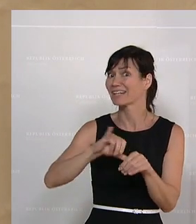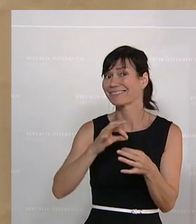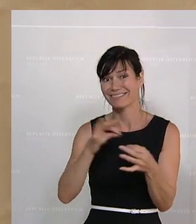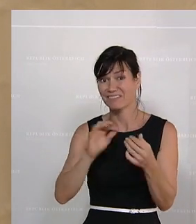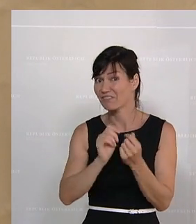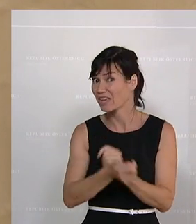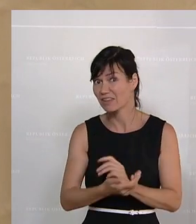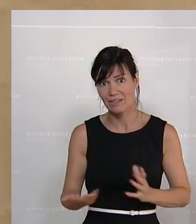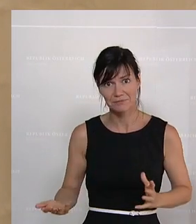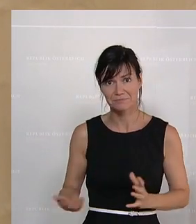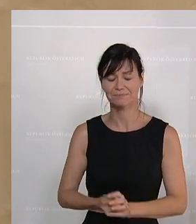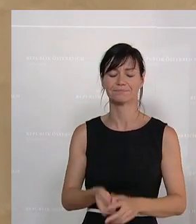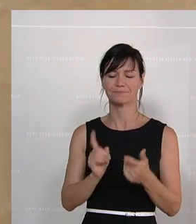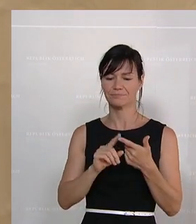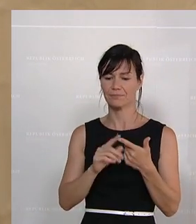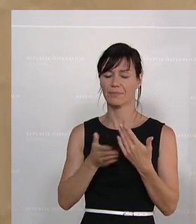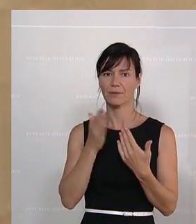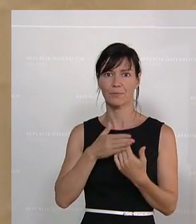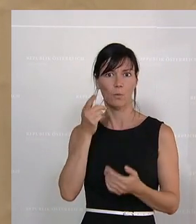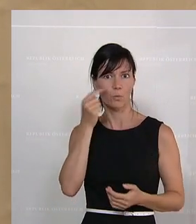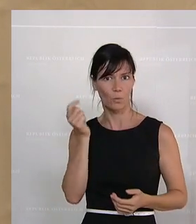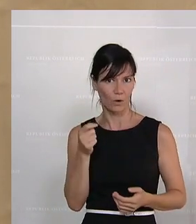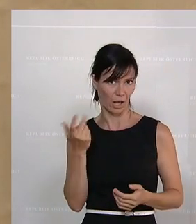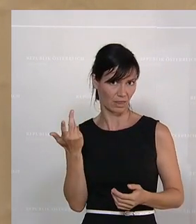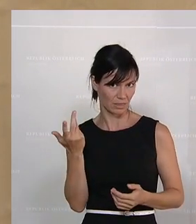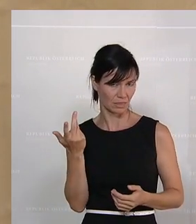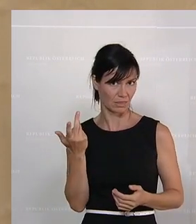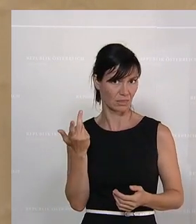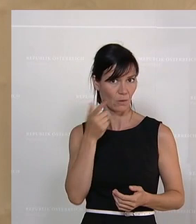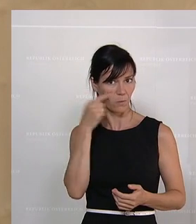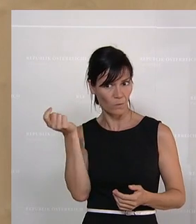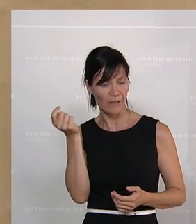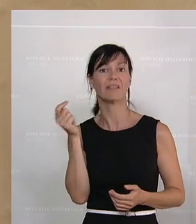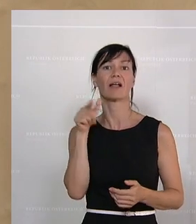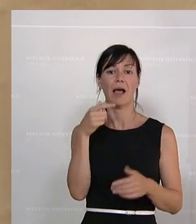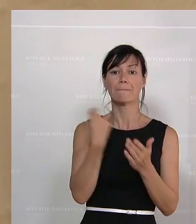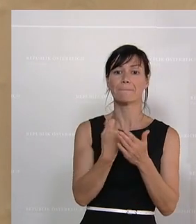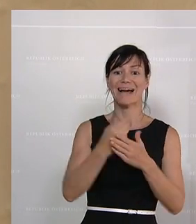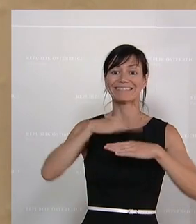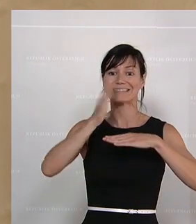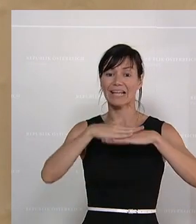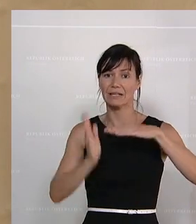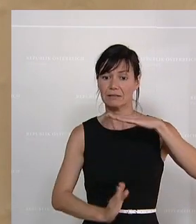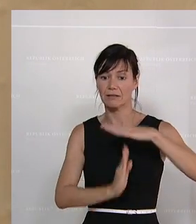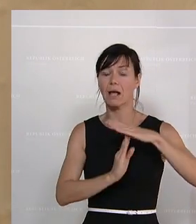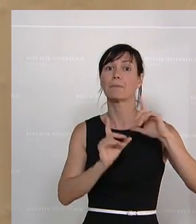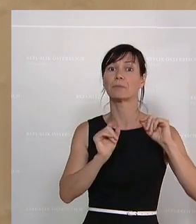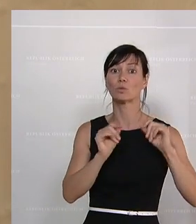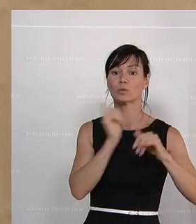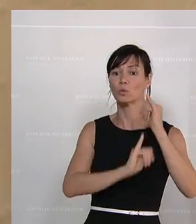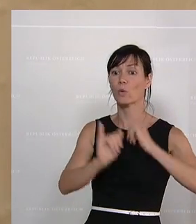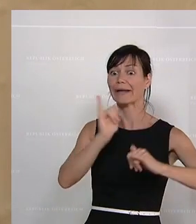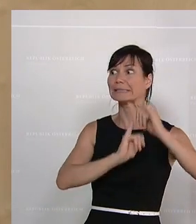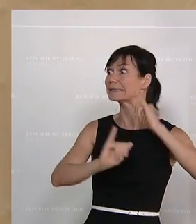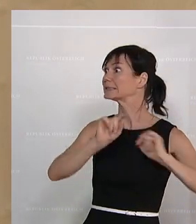das beispiel ungarn dort hat seinen preis täglich gegeben das haben sie auch schon gefeiert heute ja dazu geführt dass es tanktourismus gegeben hat dass allen ländern